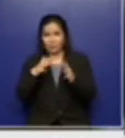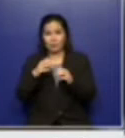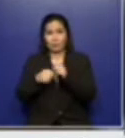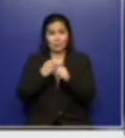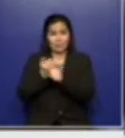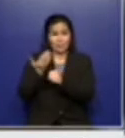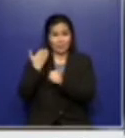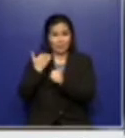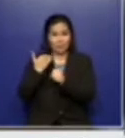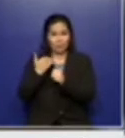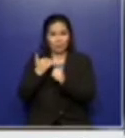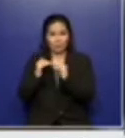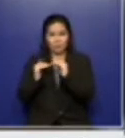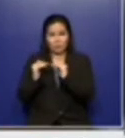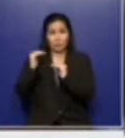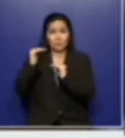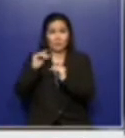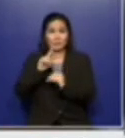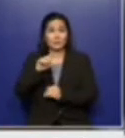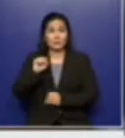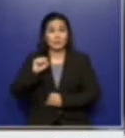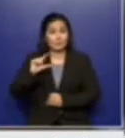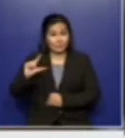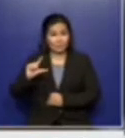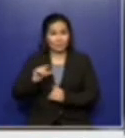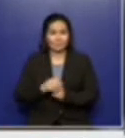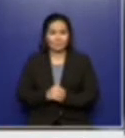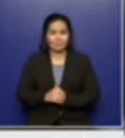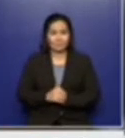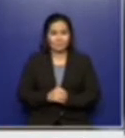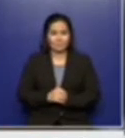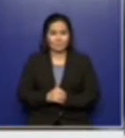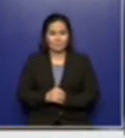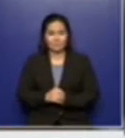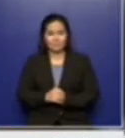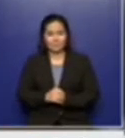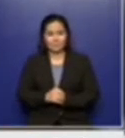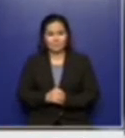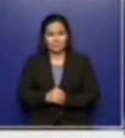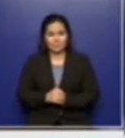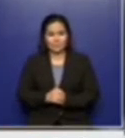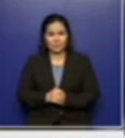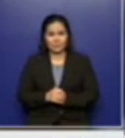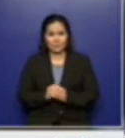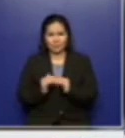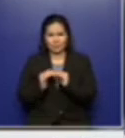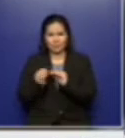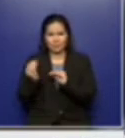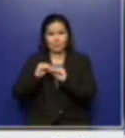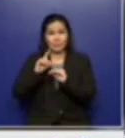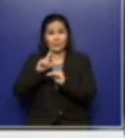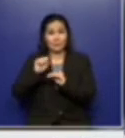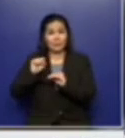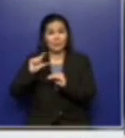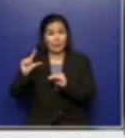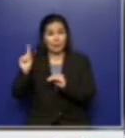ว 100,000 ล้านซึ่งดูแล้วส่วนที่ต่างออกมาก็คืองบประจำส่วน